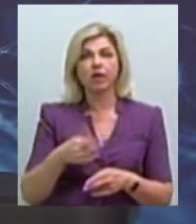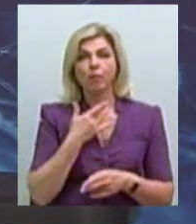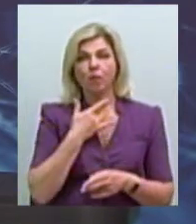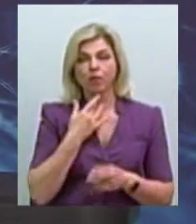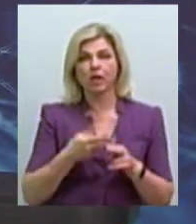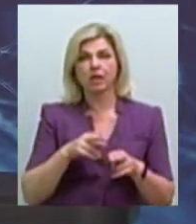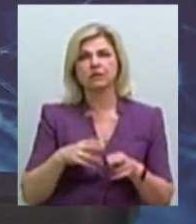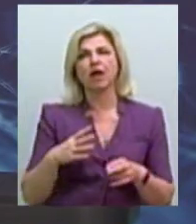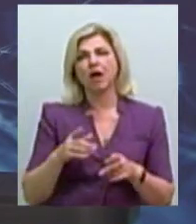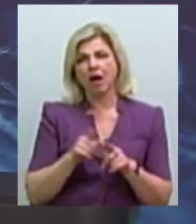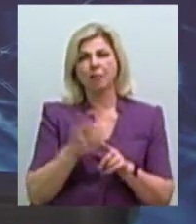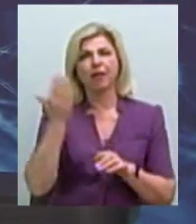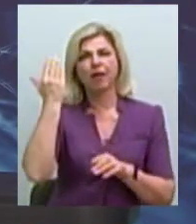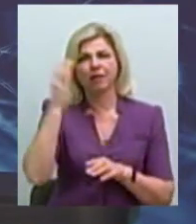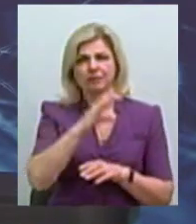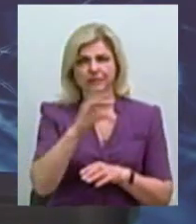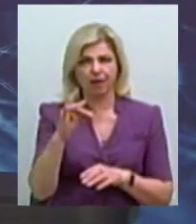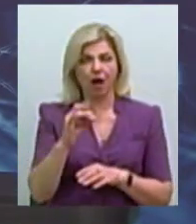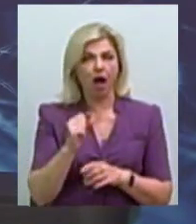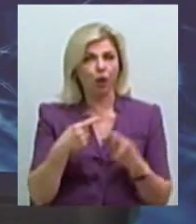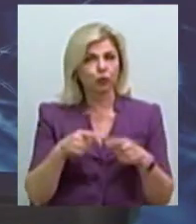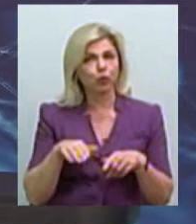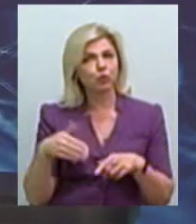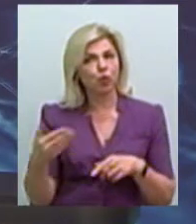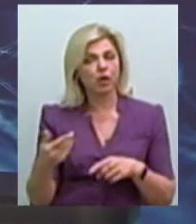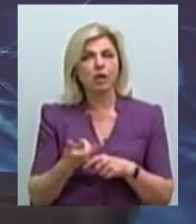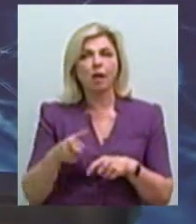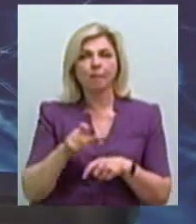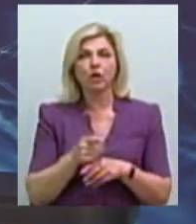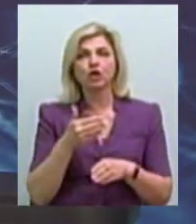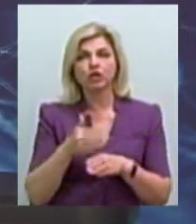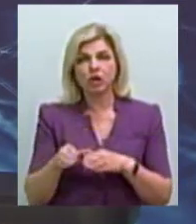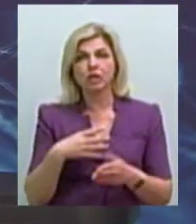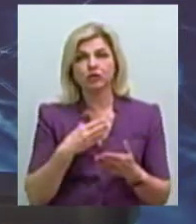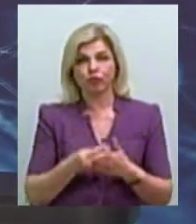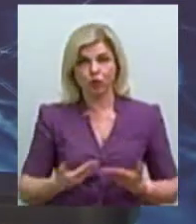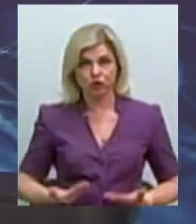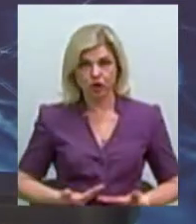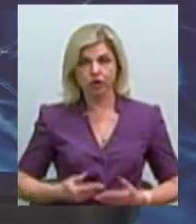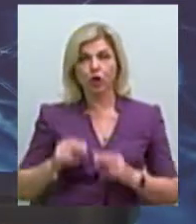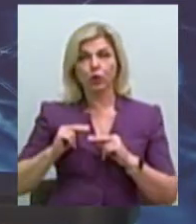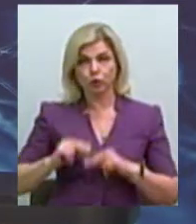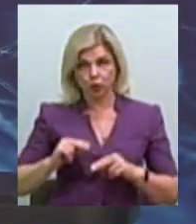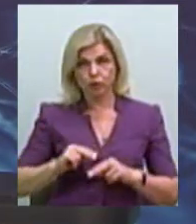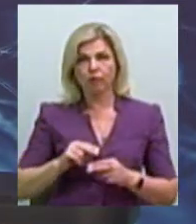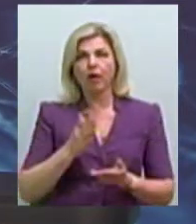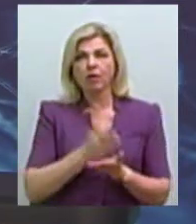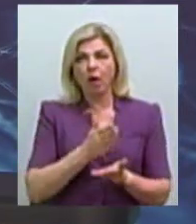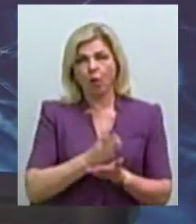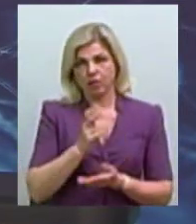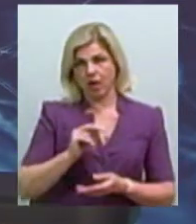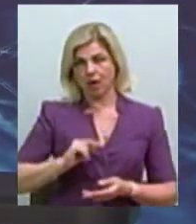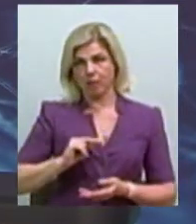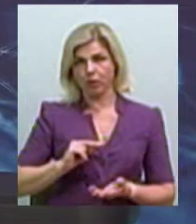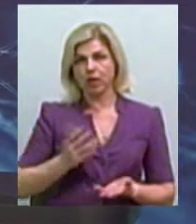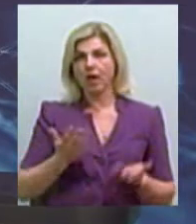пережиток радянщини. А з іншого боку, людина більшу частину свого життя практично трудового проводить на робочому місці. І